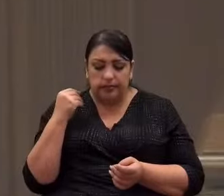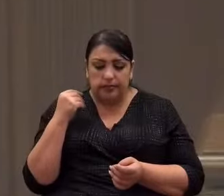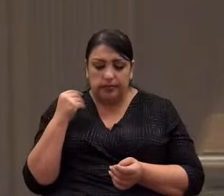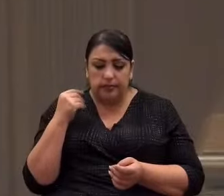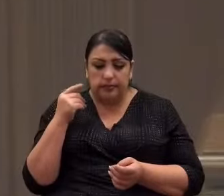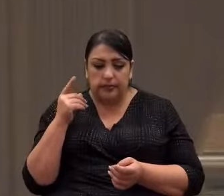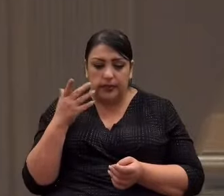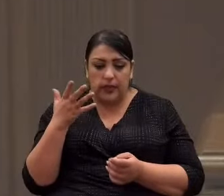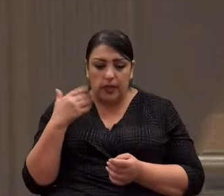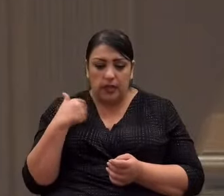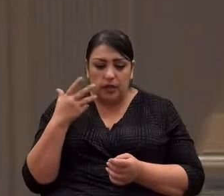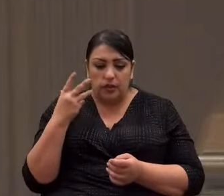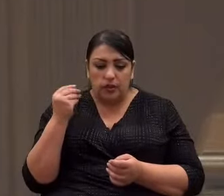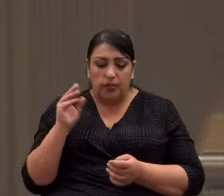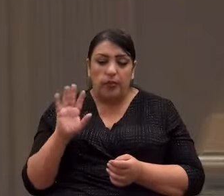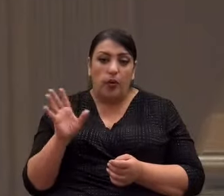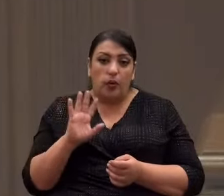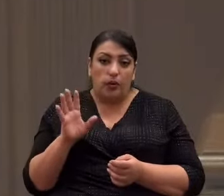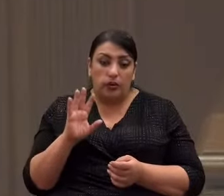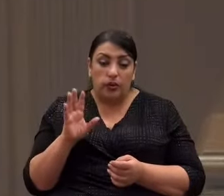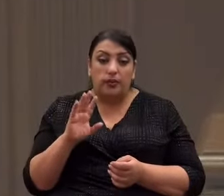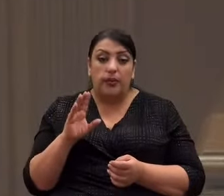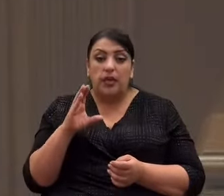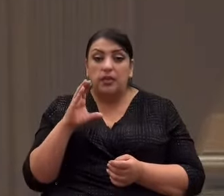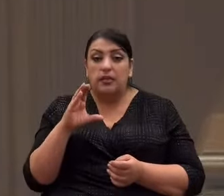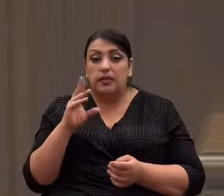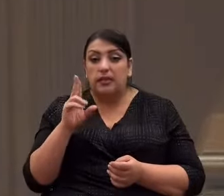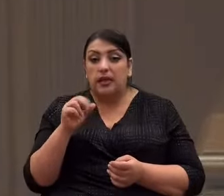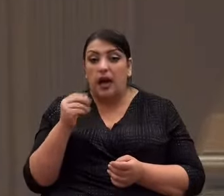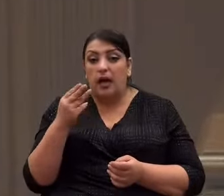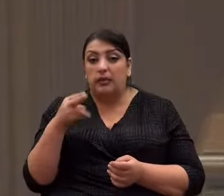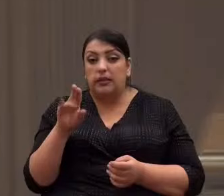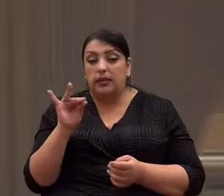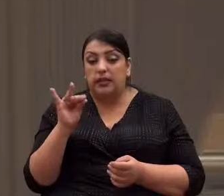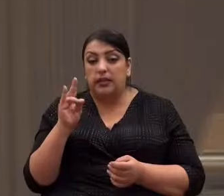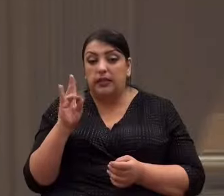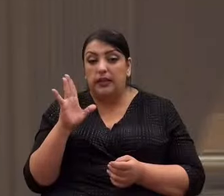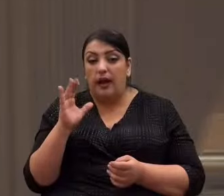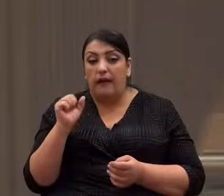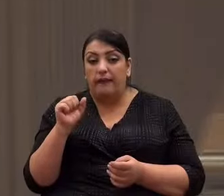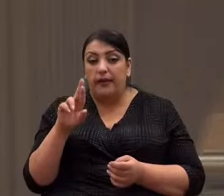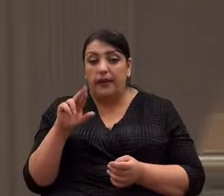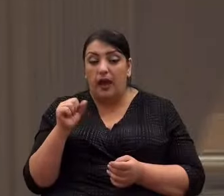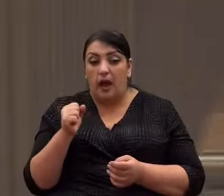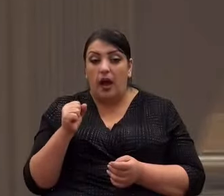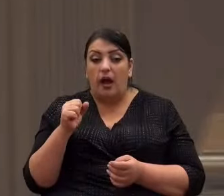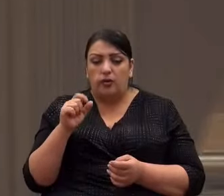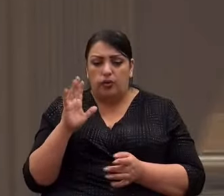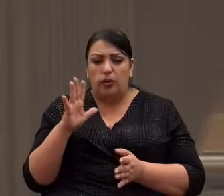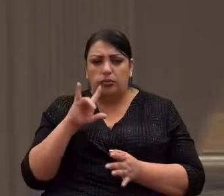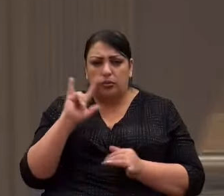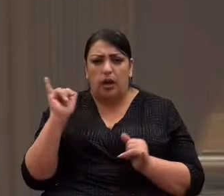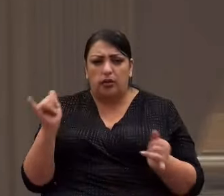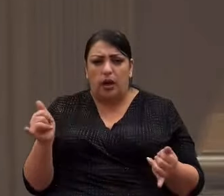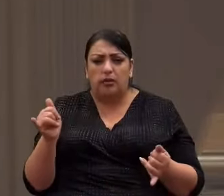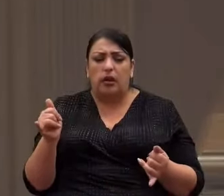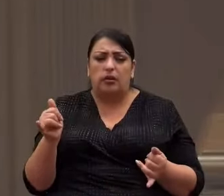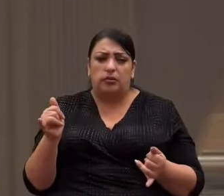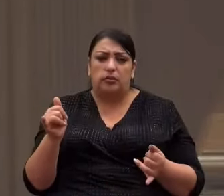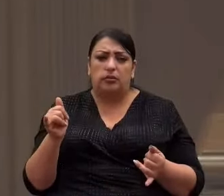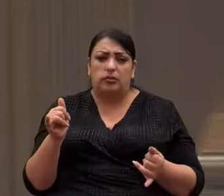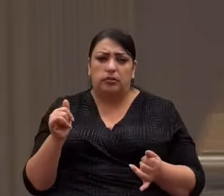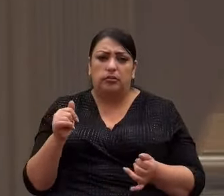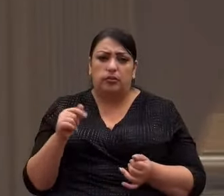ինձ հիշողությունը չի դավաճանում, սկանդինավյան ինչ-որ երկրում, այսինքն բավականին զարգացած դեմոկրատական,